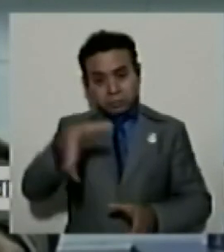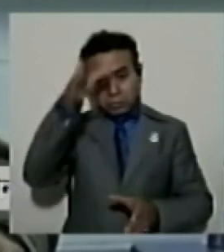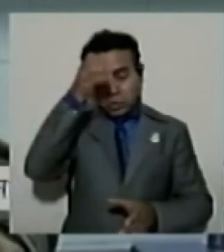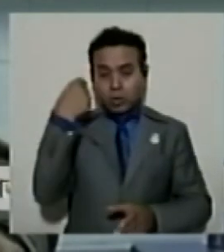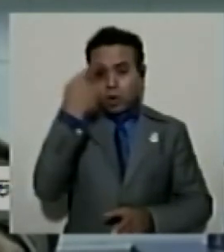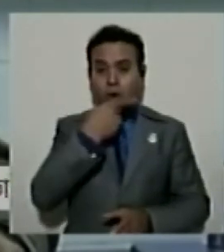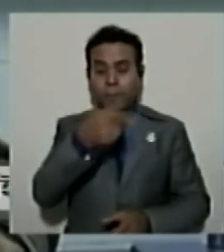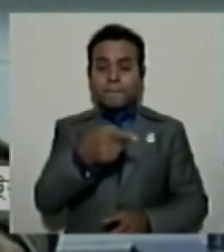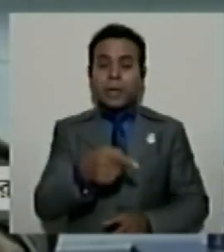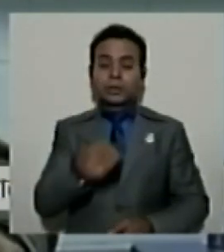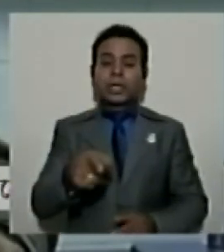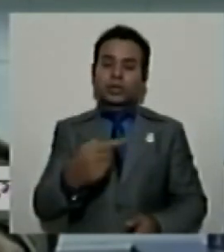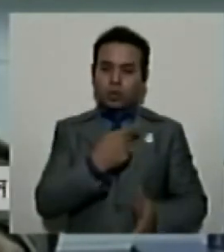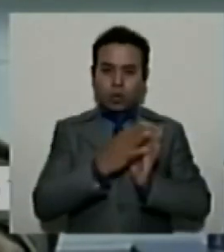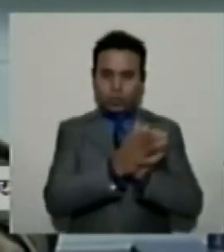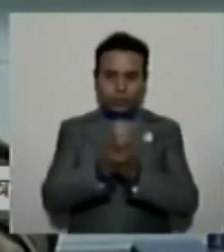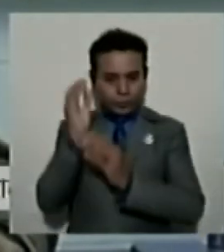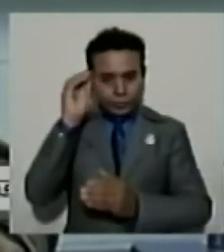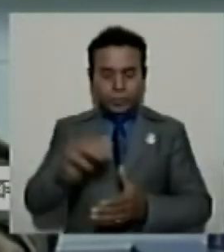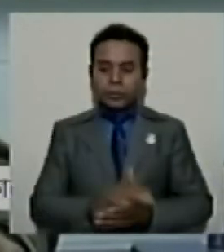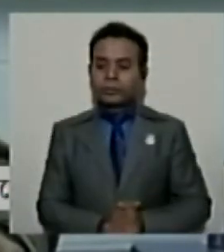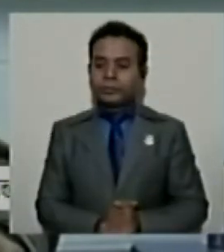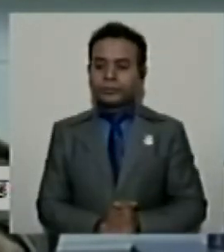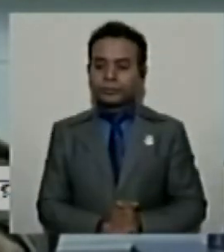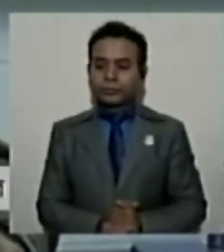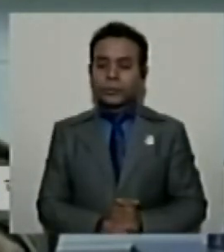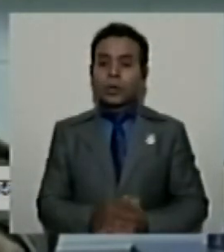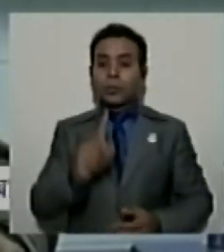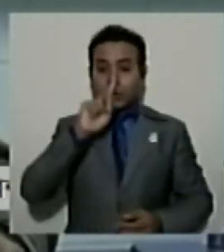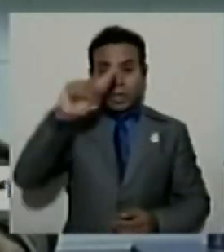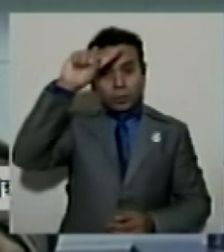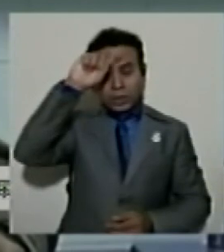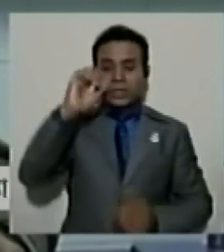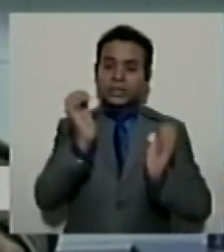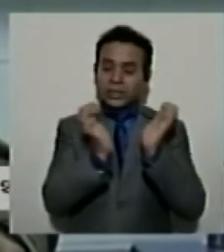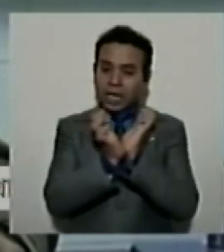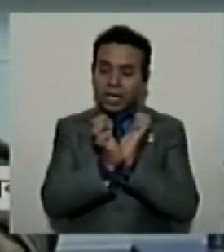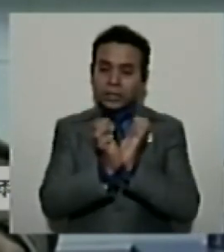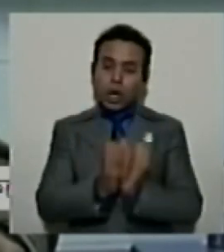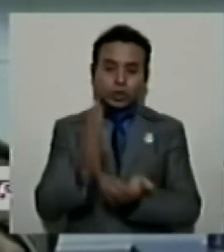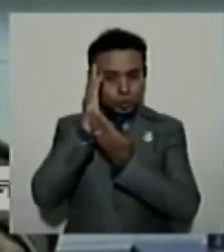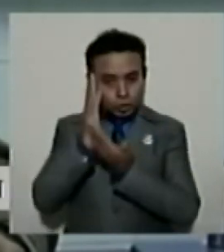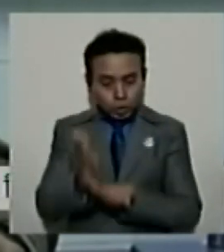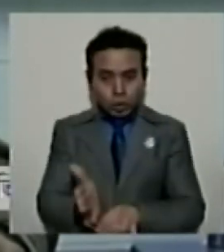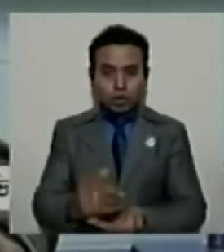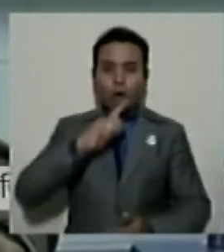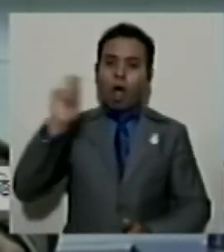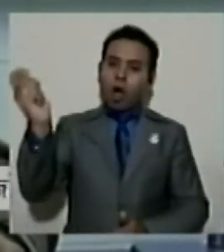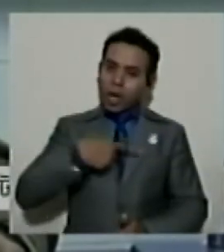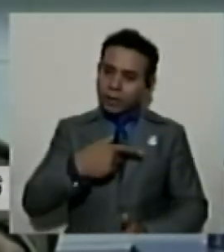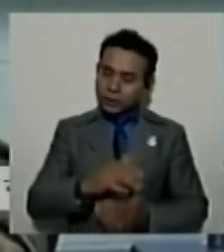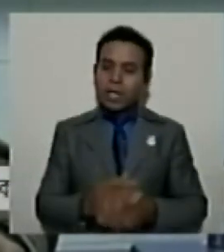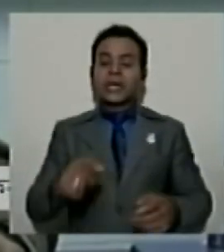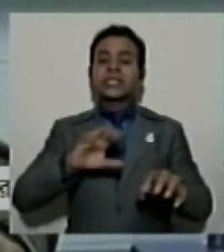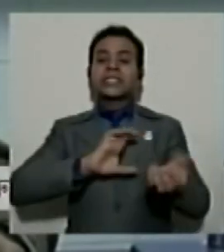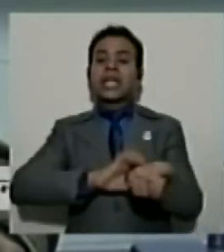প্রধানমন্ত্রীর যথাযথ দিক নির্দেশনায়, স্বাস্থ্য অধিদপ্তরের দিক নির্দেশনায় এবং স্বাস্থ্য মন্ত্রণালয়ের দিক নির্দেশনায় এই কোভিড আক্রমণের